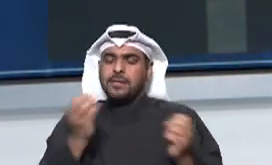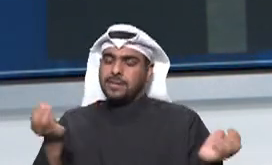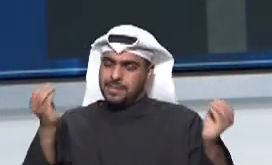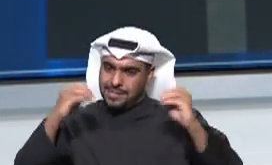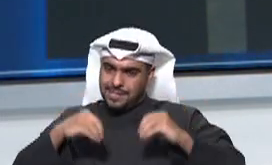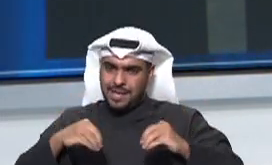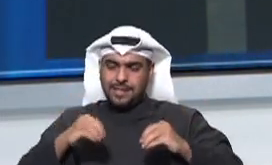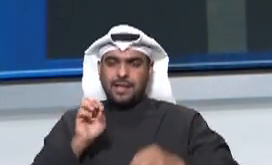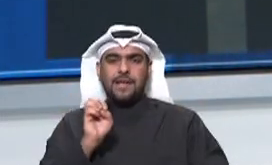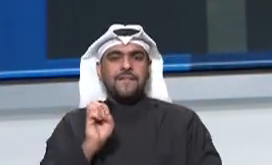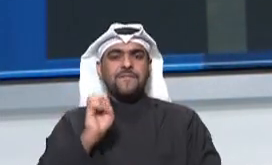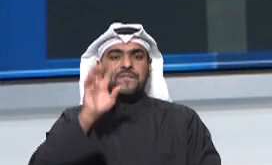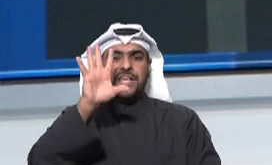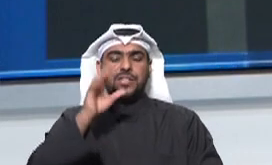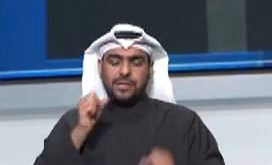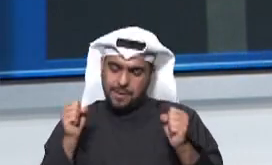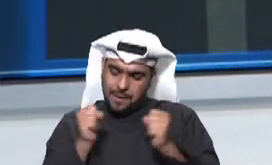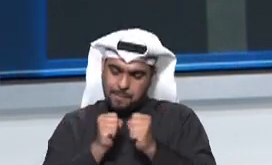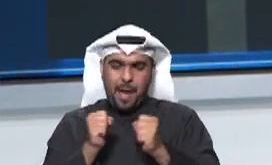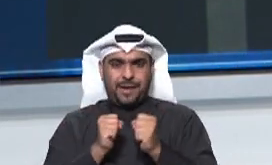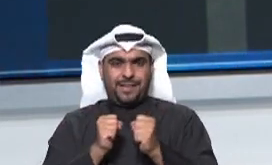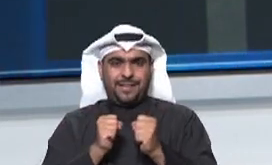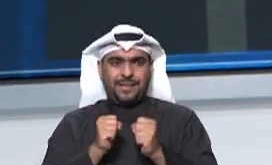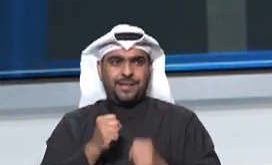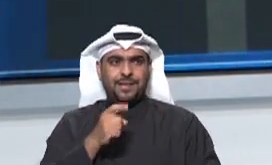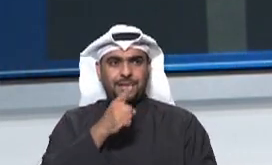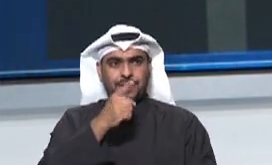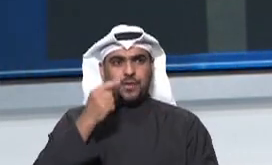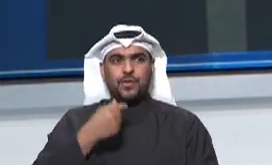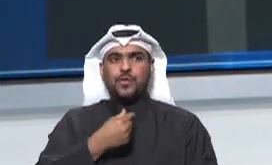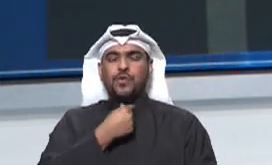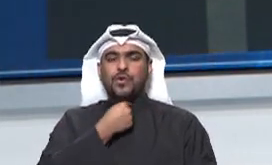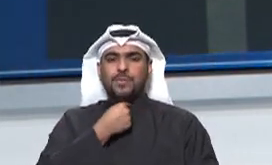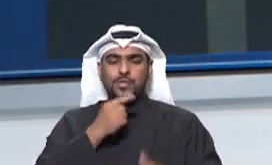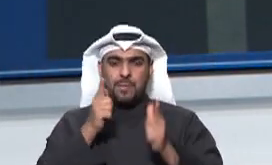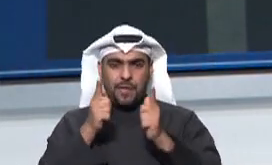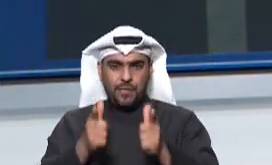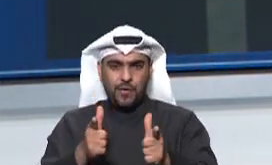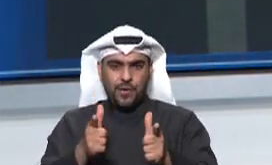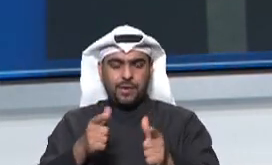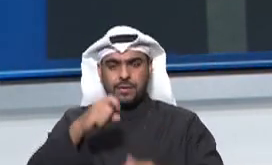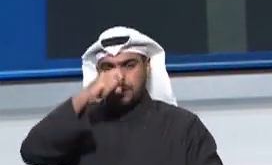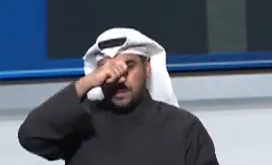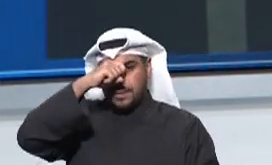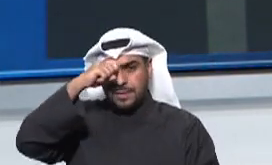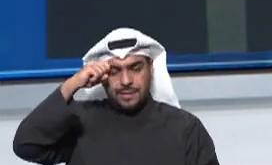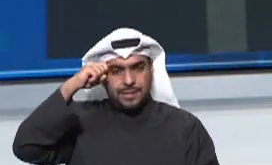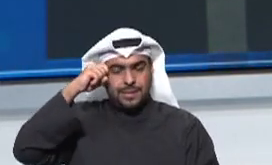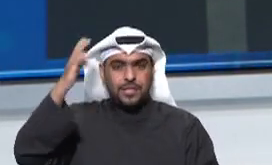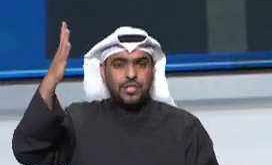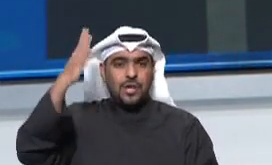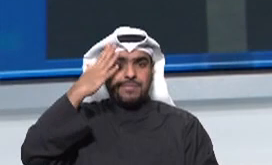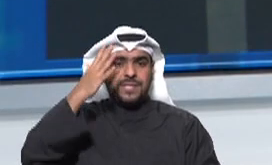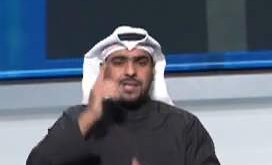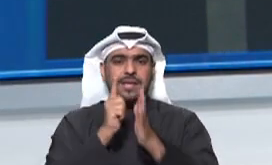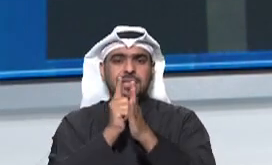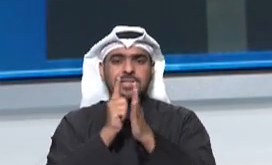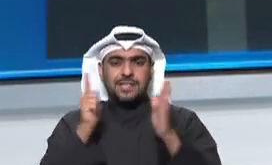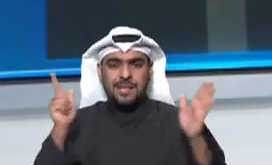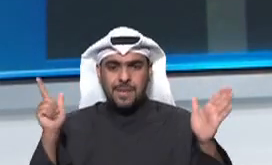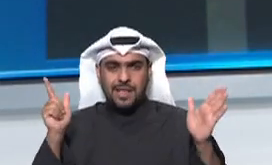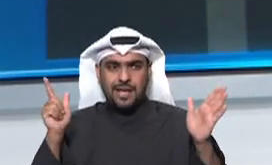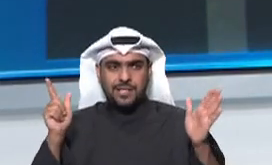الليل والفجر. باشر بإذن الله 17 العظمى والصغرى 10 درجات مئوية، وهواء شمالي إلى متقلب الاتجاه من 8 إلى 28 كيلو متر